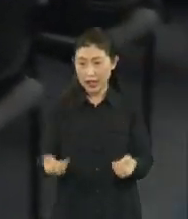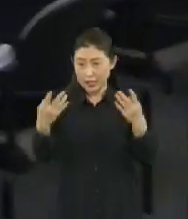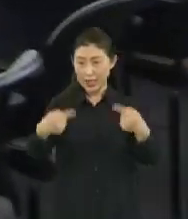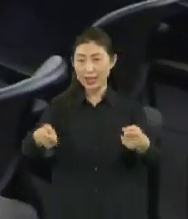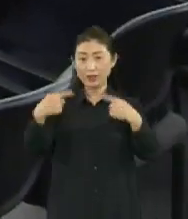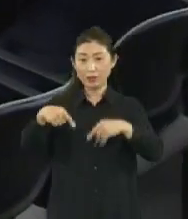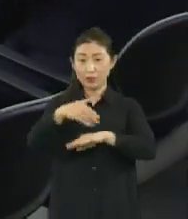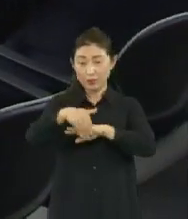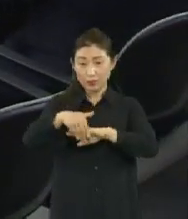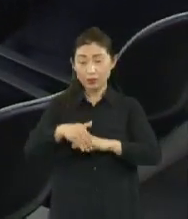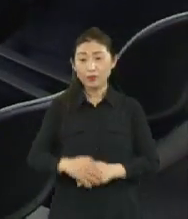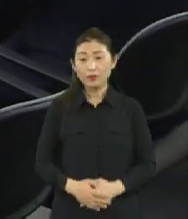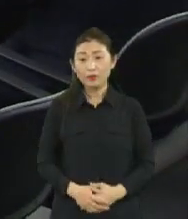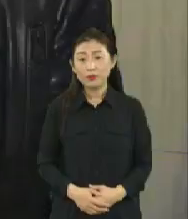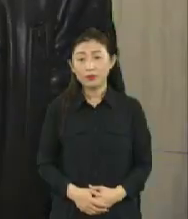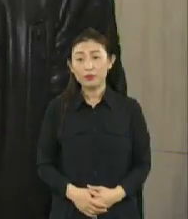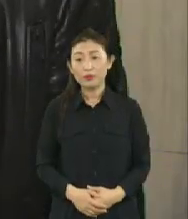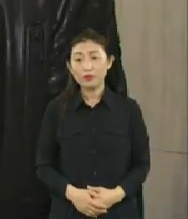이벤트에도 참여하게 됩니다.